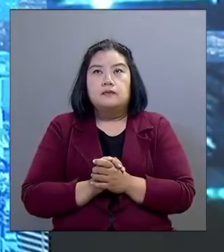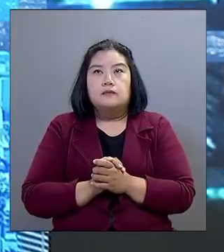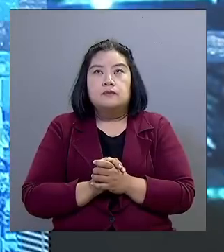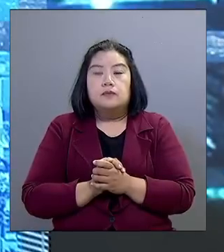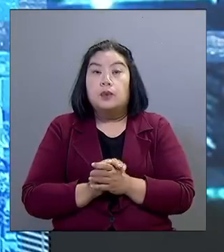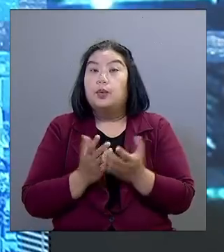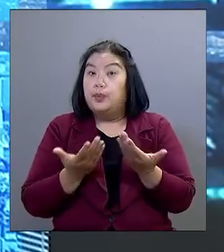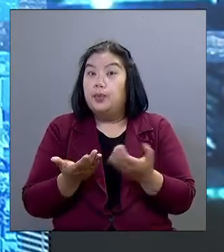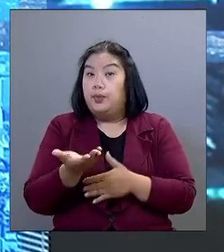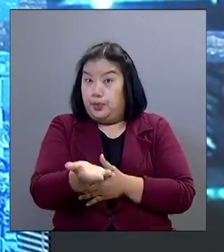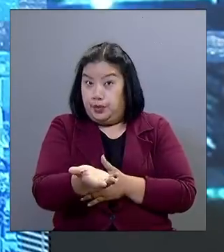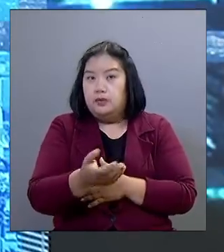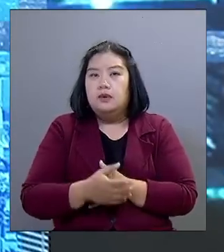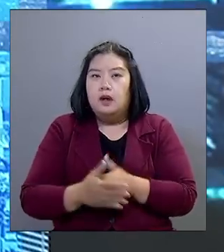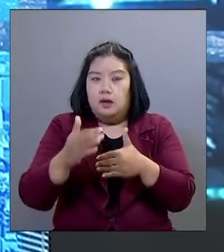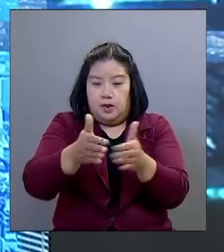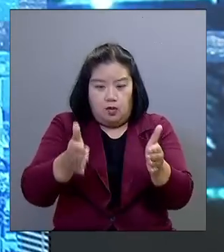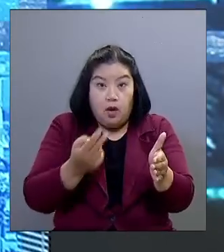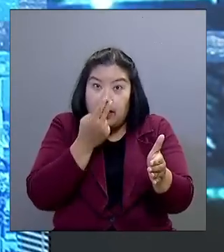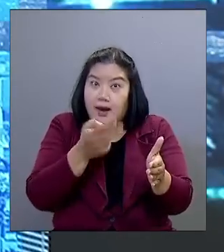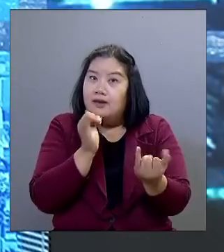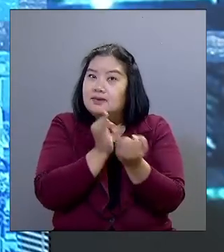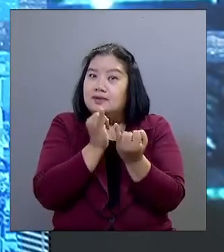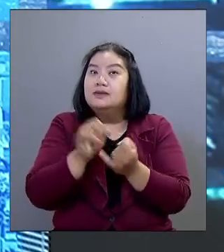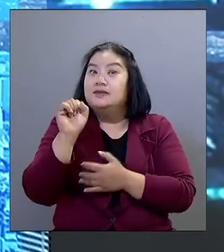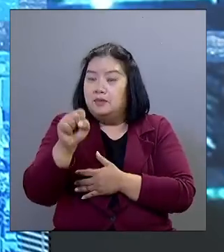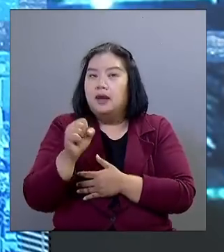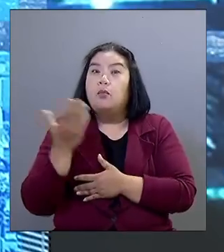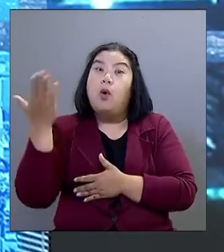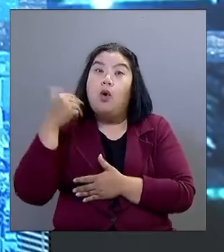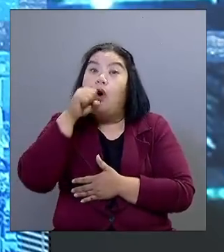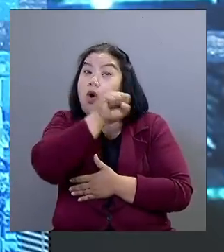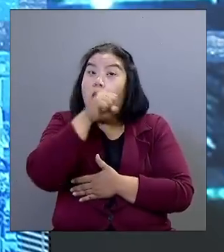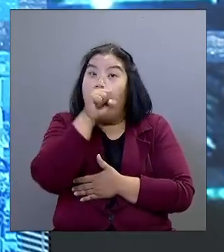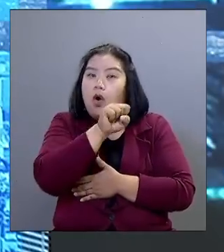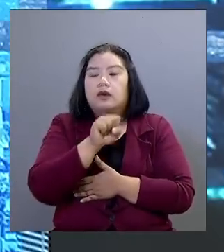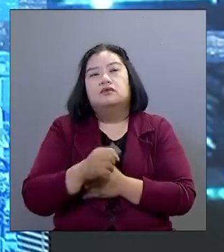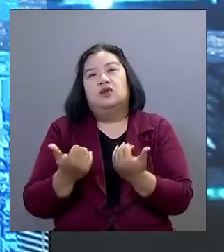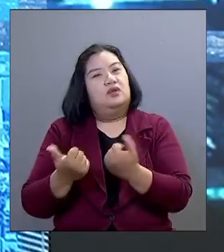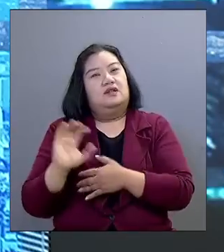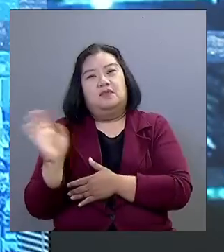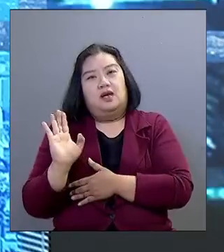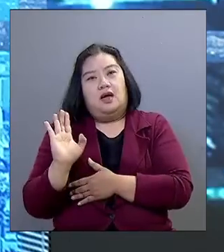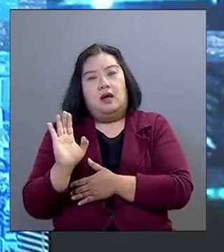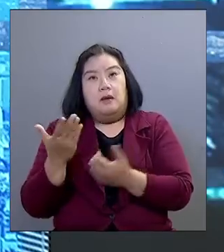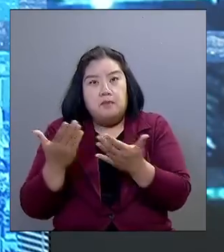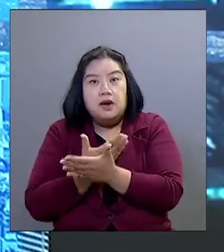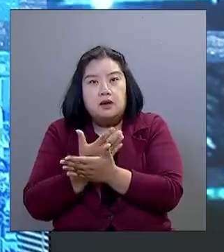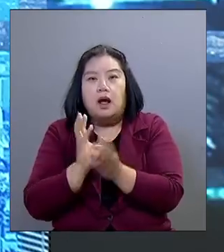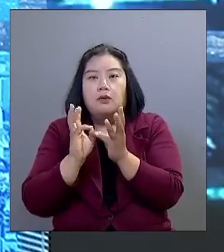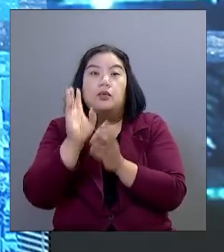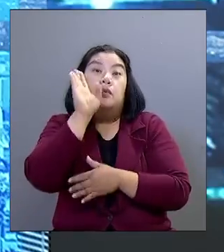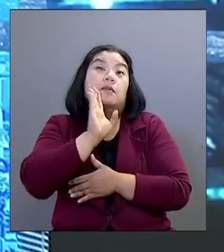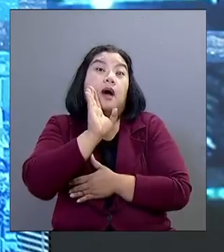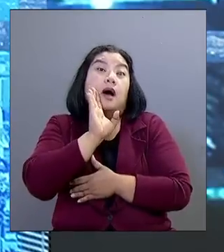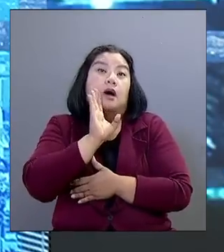ผลิตภัณฑ์หน้าตาแบบนี้หลายท่านอาจจะคุ้นชินกับผลิตภัณฑ์ที่ทำมาจากชานอ้อยใช่ไหมคะแต่ว่าฟางข้าวนี้ก็ถือว่าเป็นอีกหนึ่งผลิตภัณฑ์ที่ส